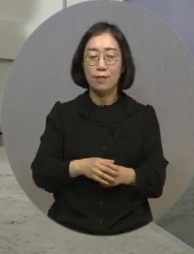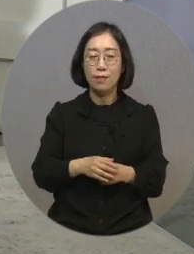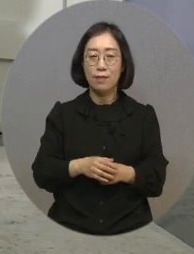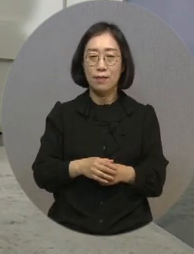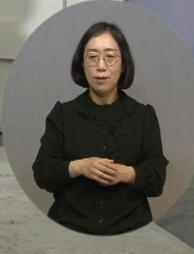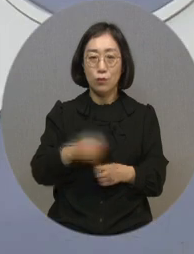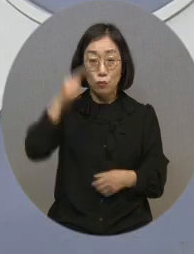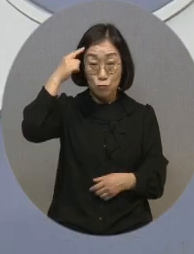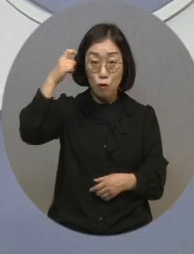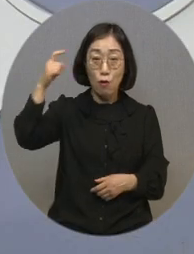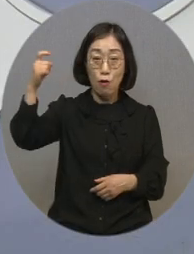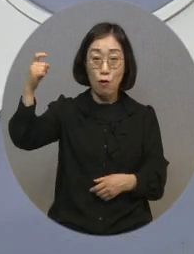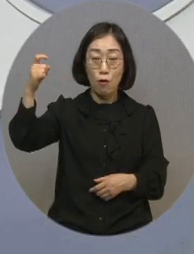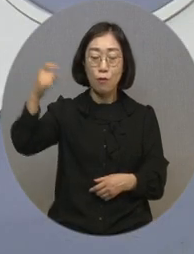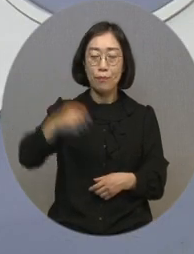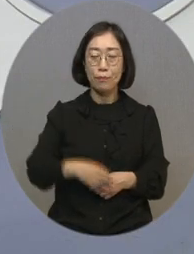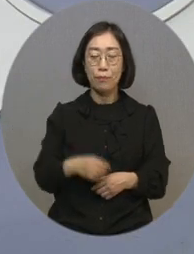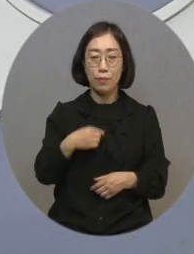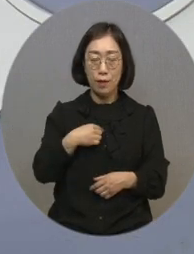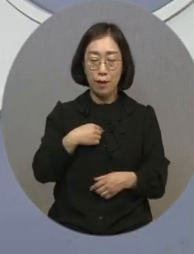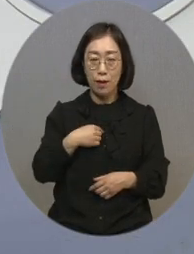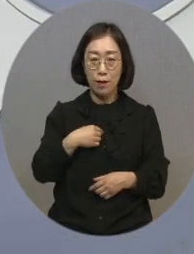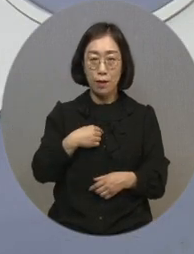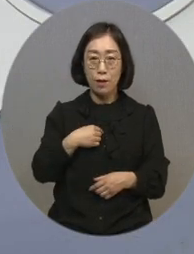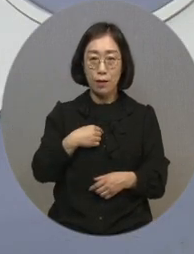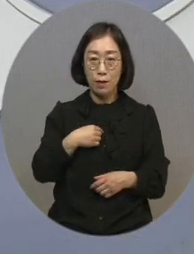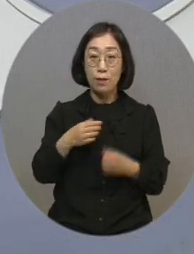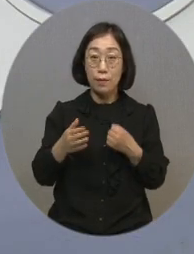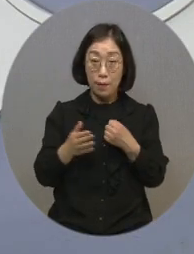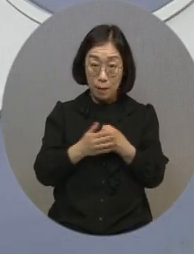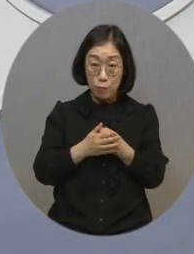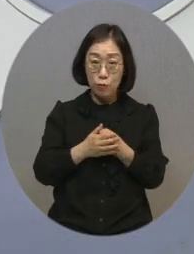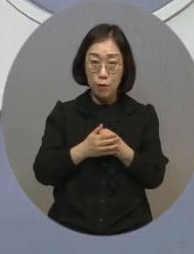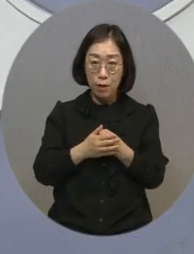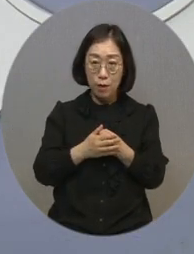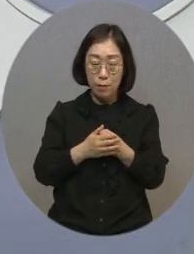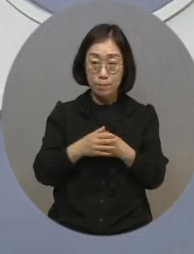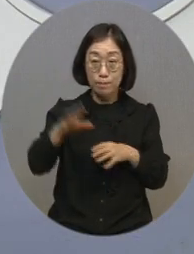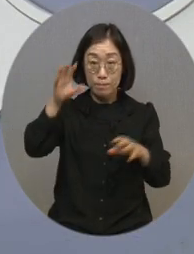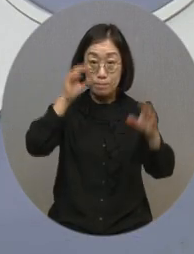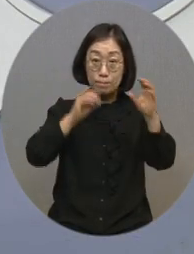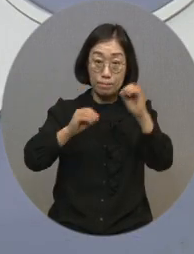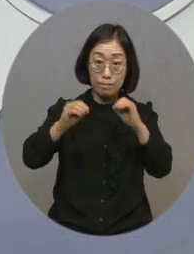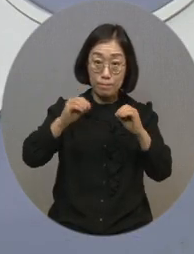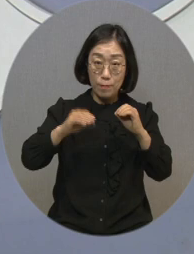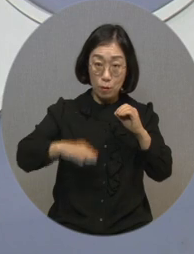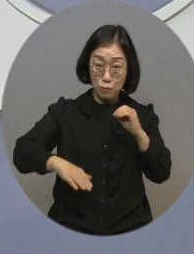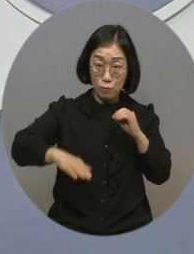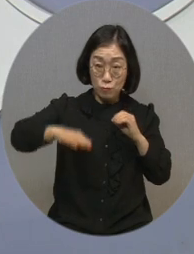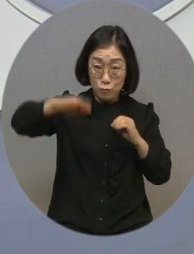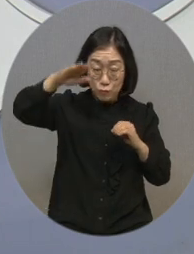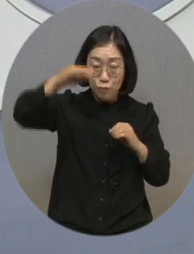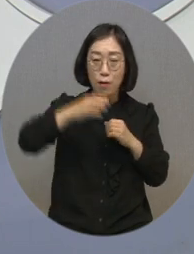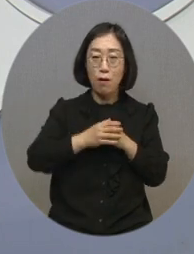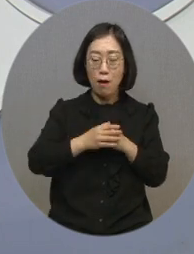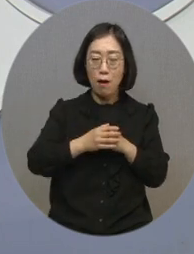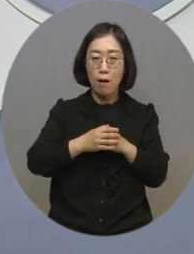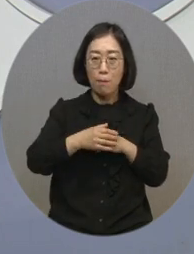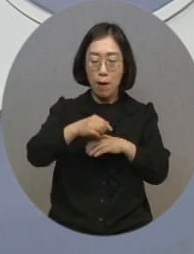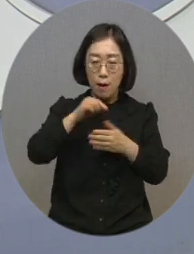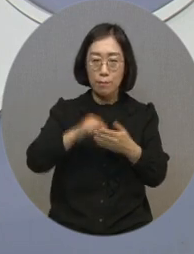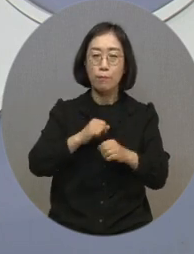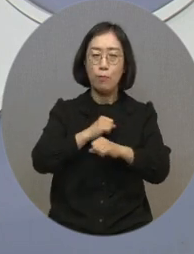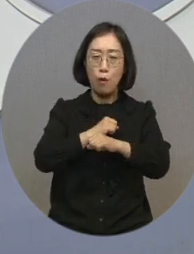과정들 속에서 조금 더 넓은 마음과 좀 더 넓은 자연 이런 거를 접한 게 저의 한